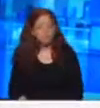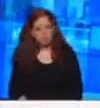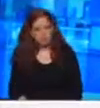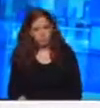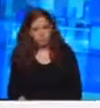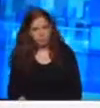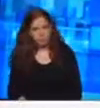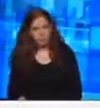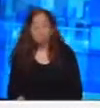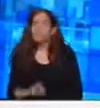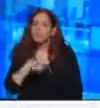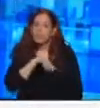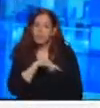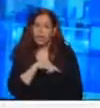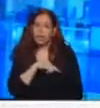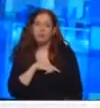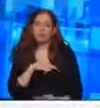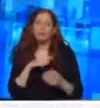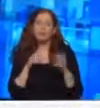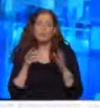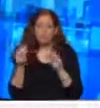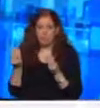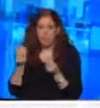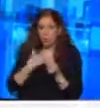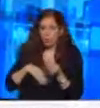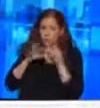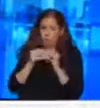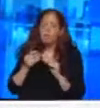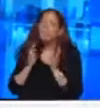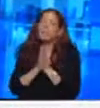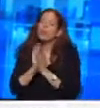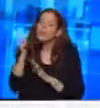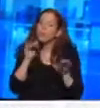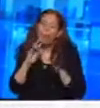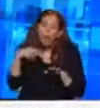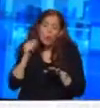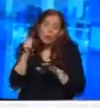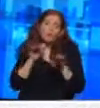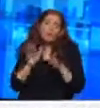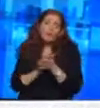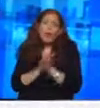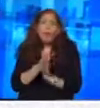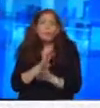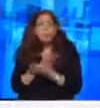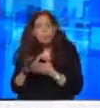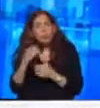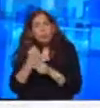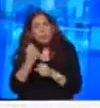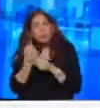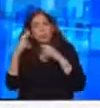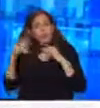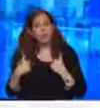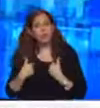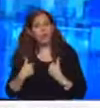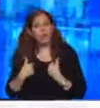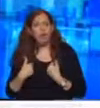צריך להרוס כל דבר טוב במדינה. כן, אנחנו במשפט... גם כשהגוף טועה. אני מבקש מראש הממשלה להיות ראש ממשלה. פשוט לעשות את מה שהוא הבטיח לנו. היינו